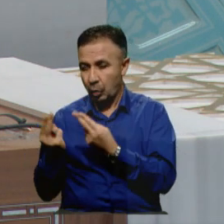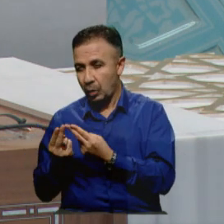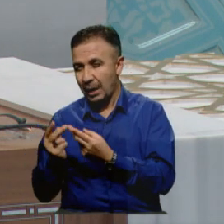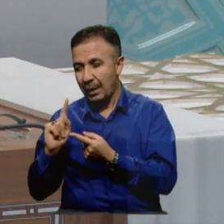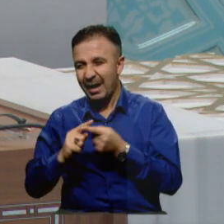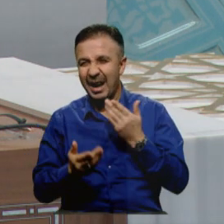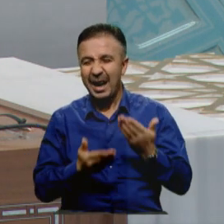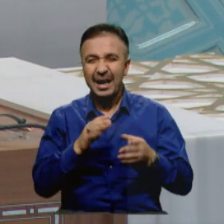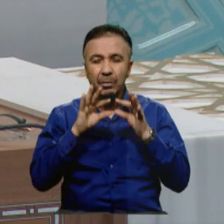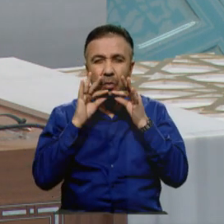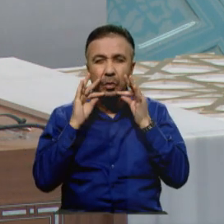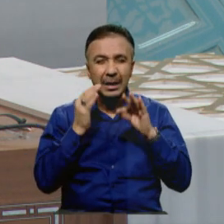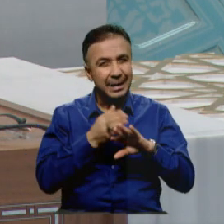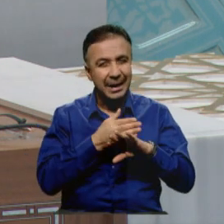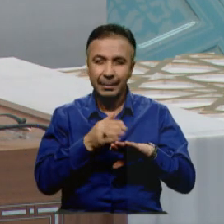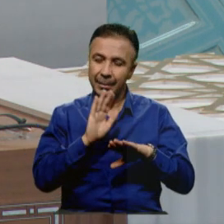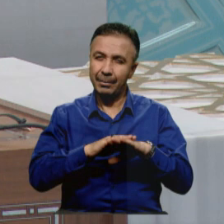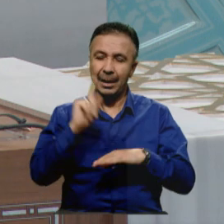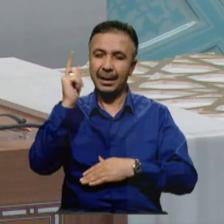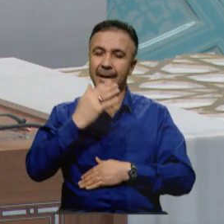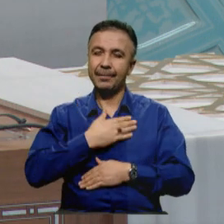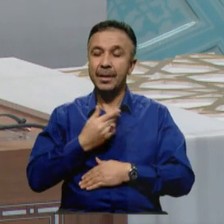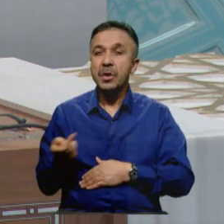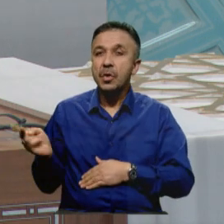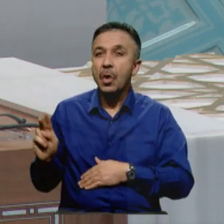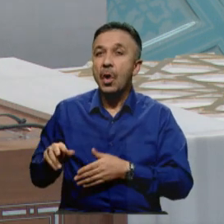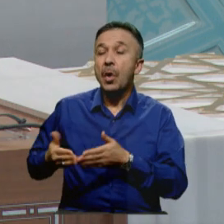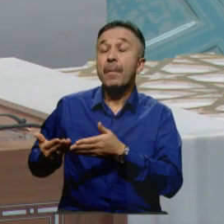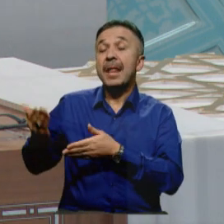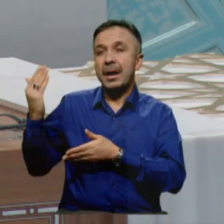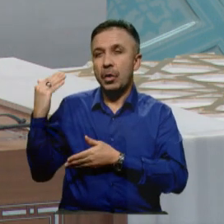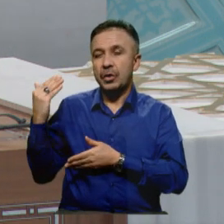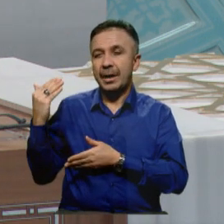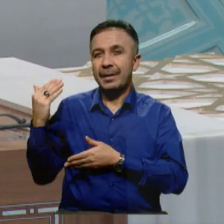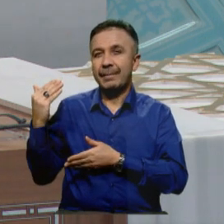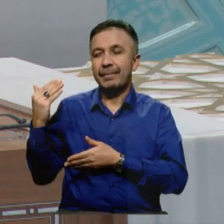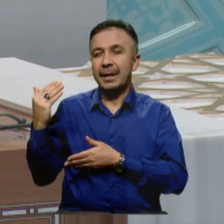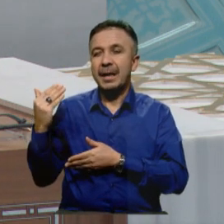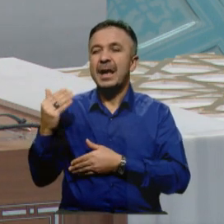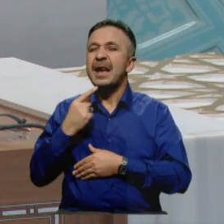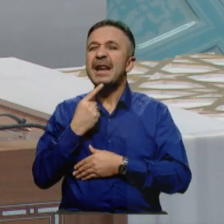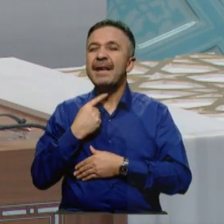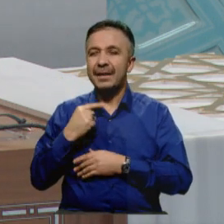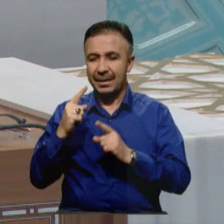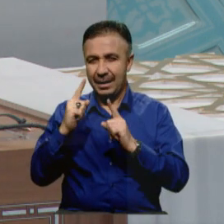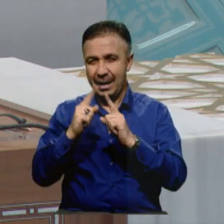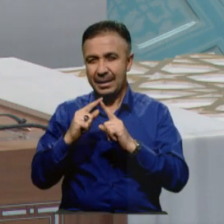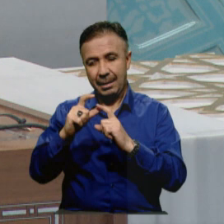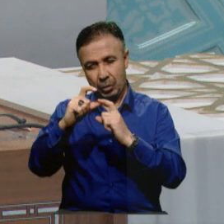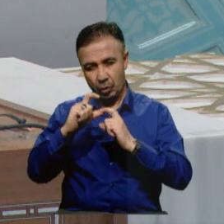vesile eyle ya Rabbi. Ölmeden önce nefsini hesaba çeken, kendi hesabını